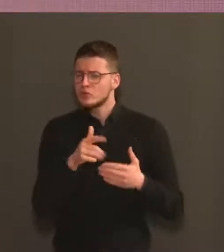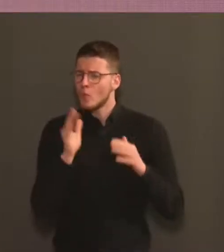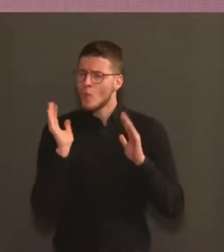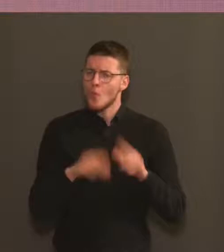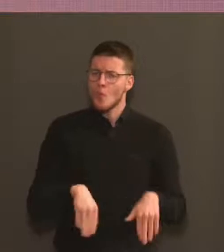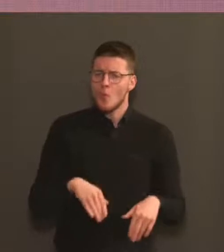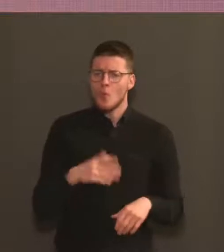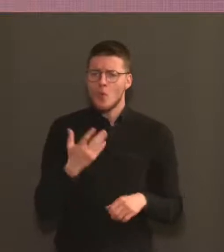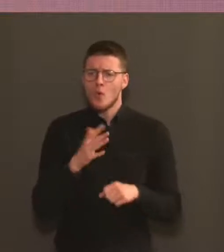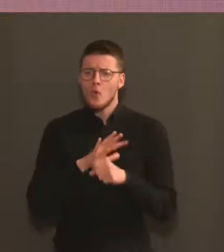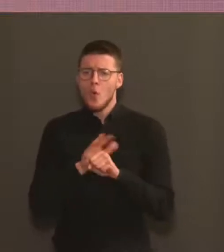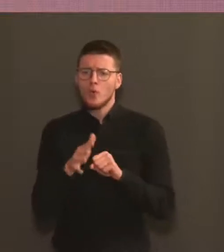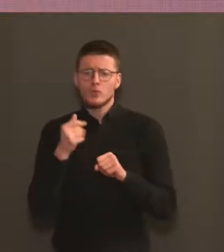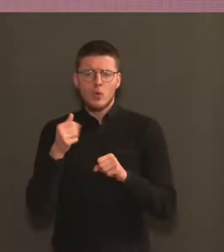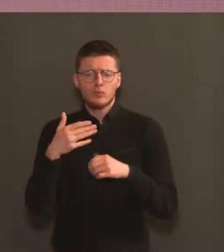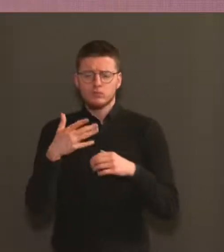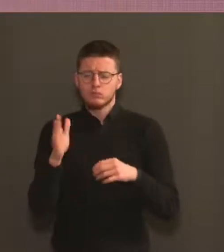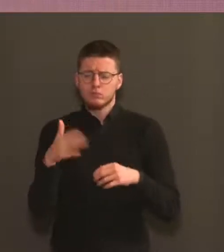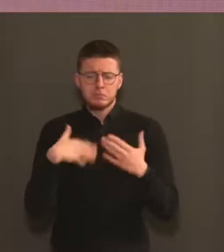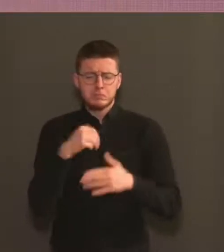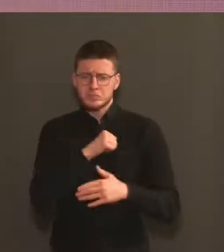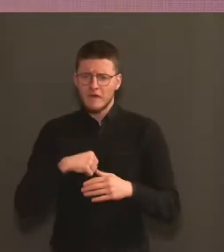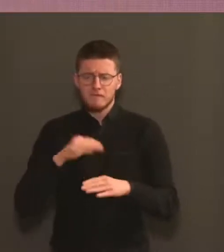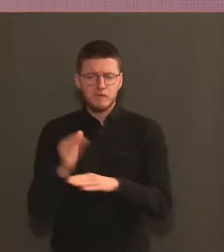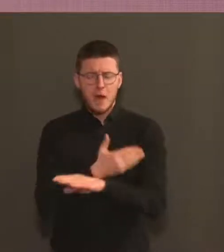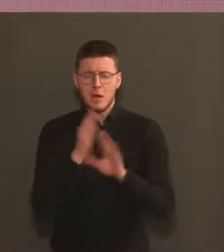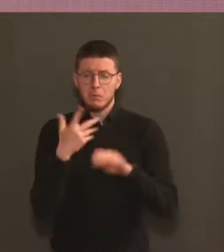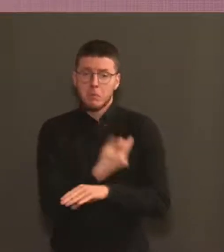huidige situatie te geraken.